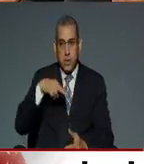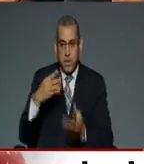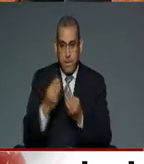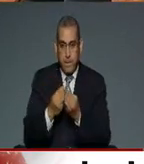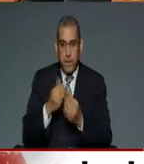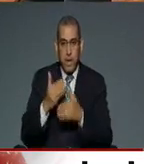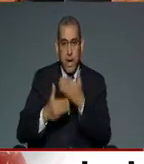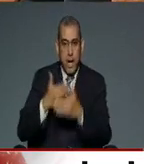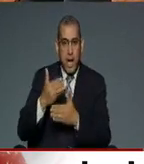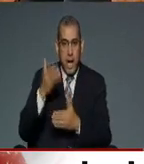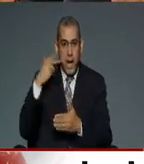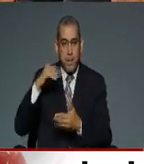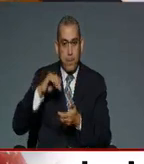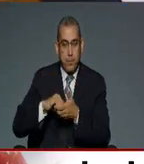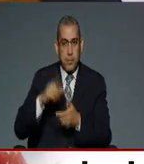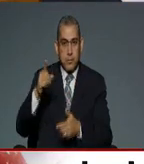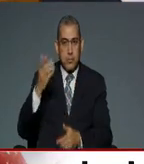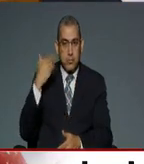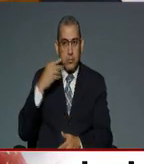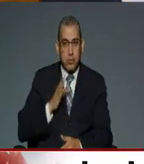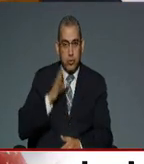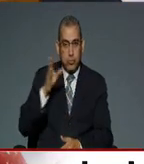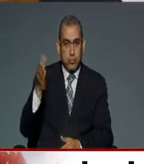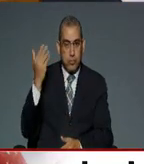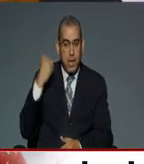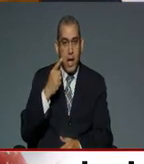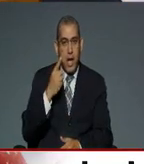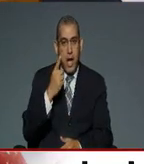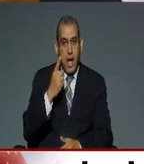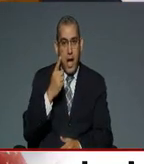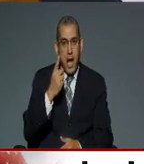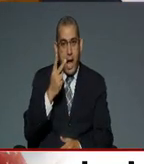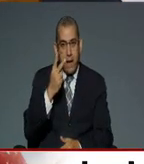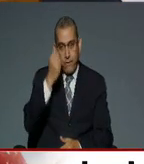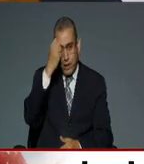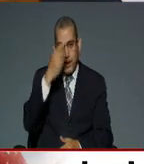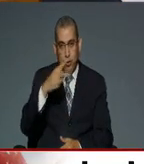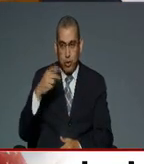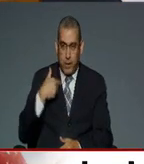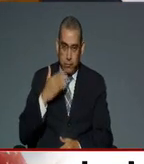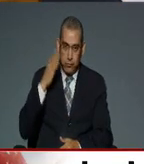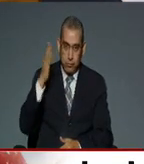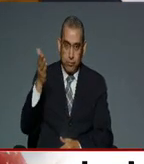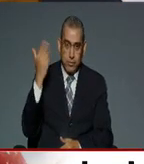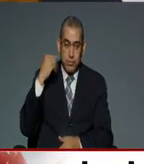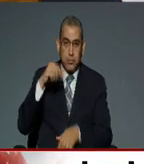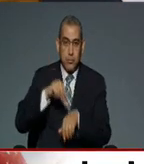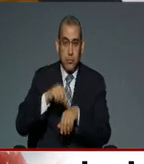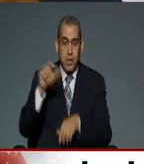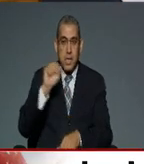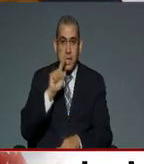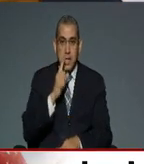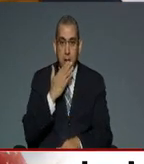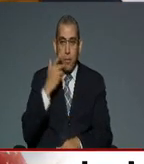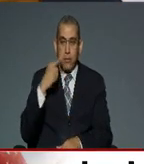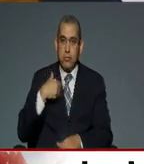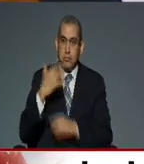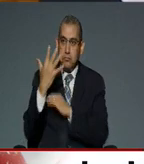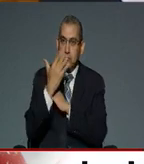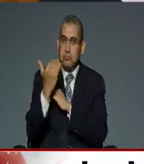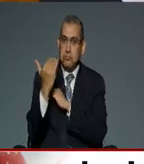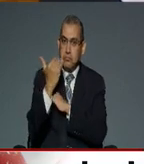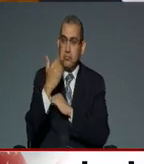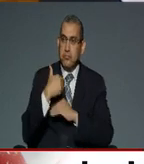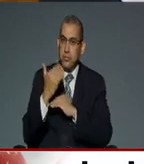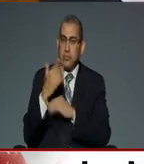زيارته الى بلدكم الصديق في عام 2022 حيث عكست الحفاوه التي حظيت بها